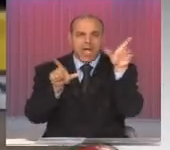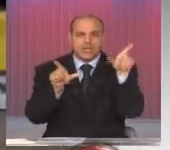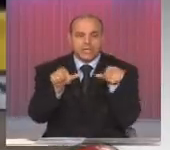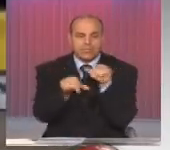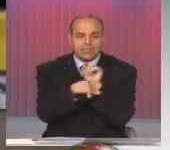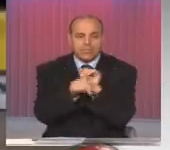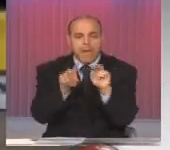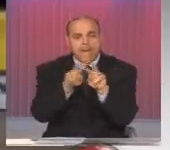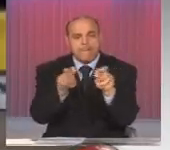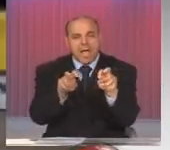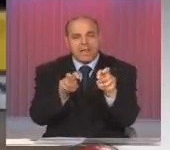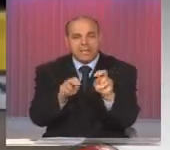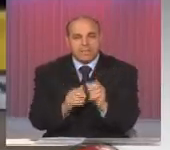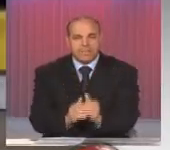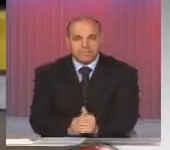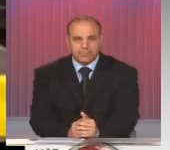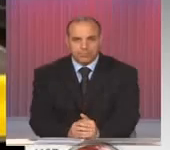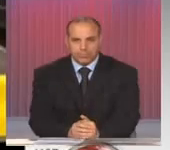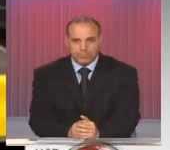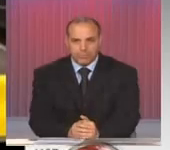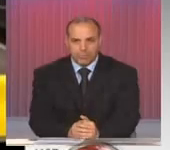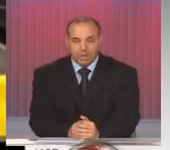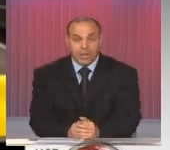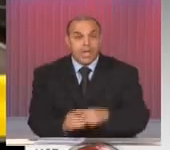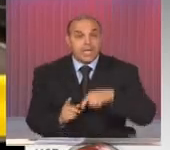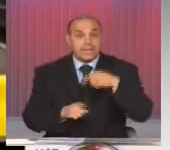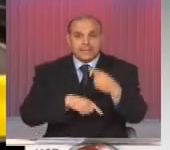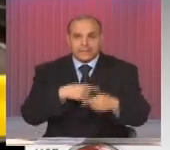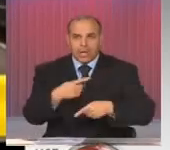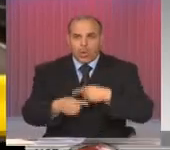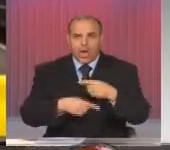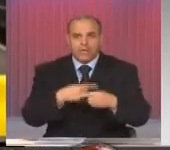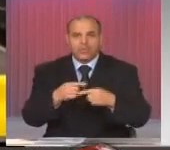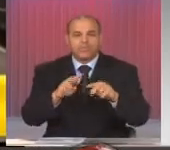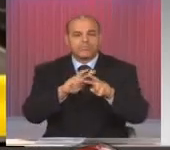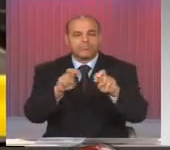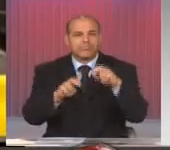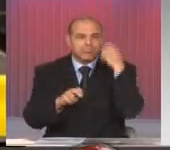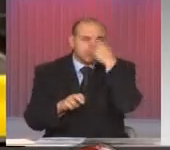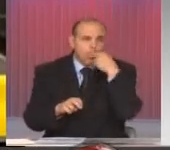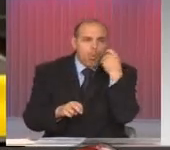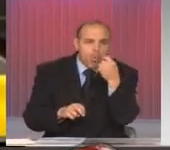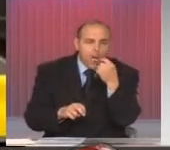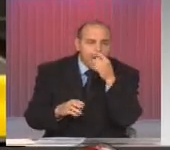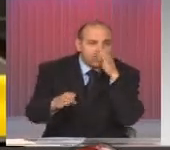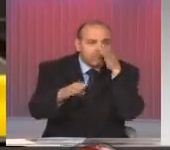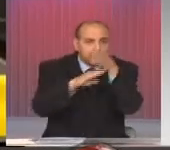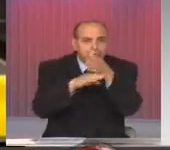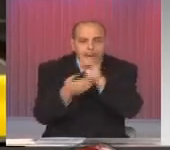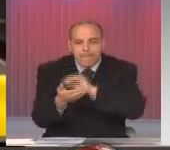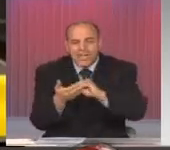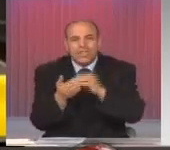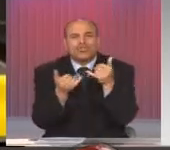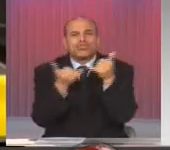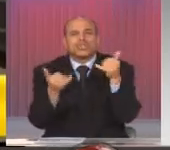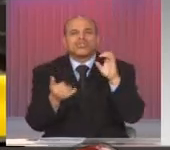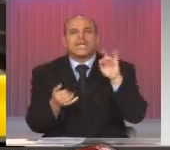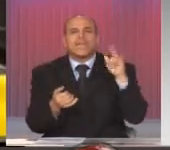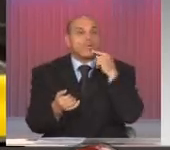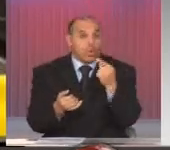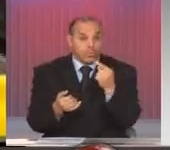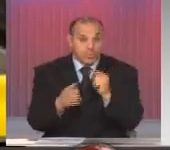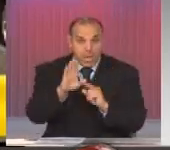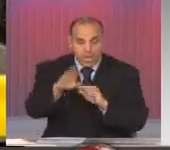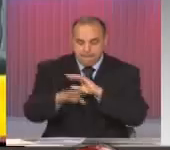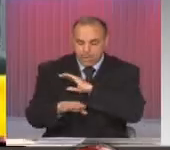رهن التحقيق. فيما تتواصل عمليات تعقب المشتبه بهما في الهجوم على مكتب صحيفة تشارلي إبدو،